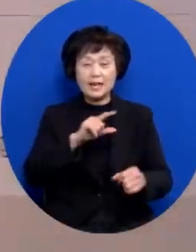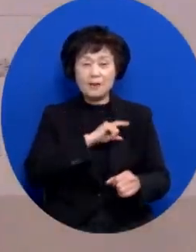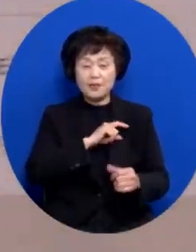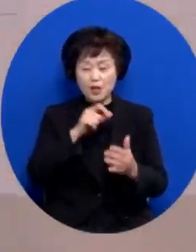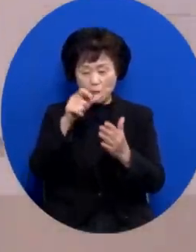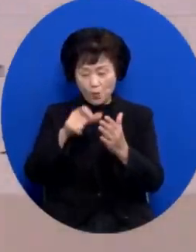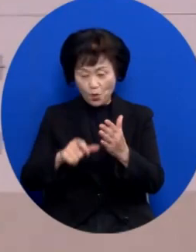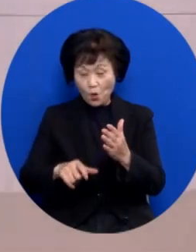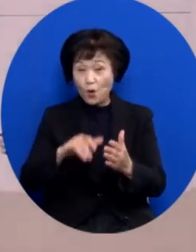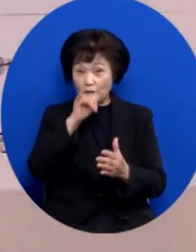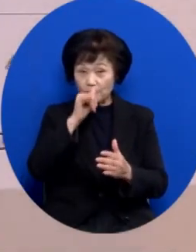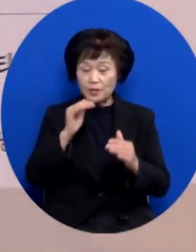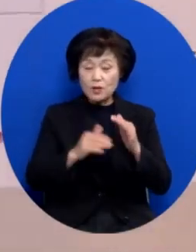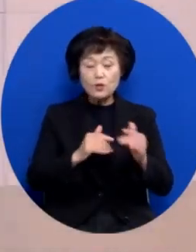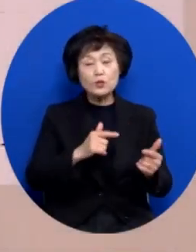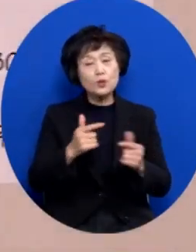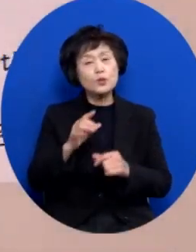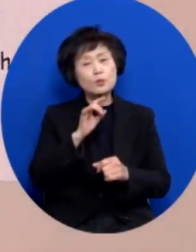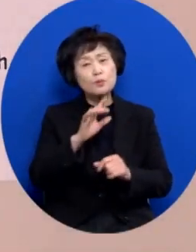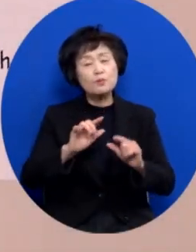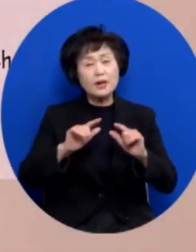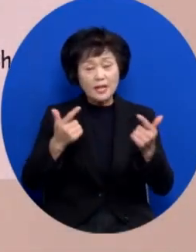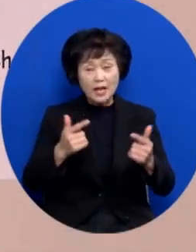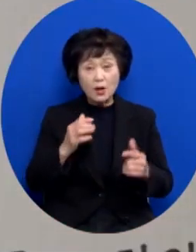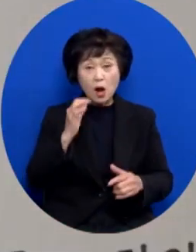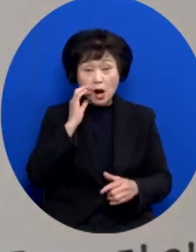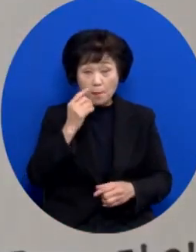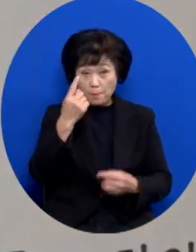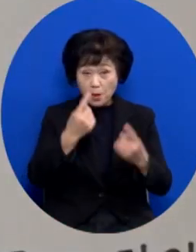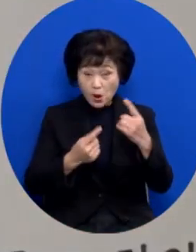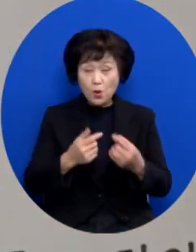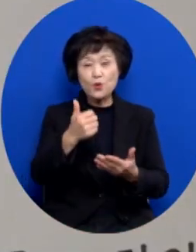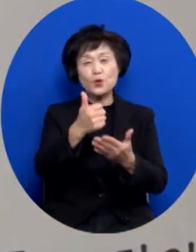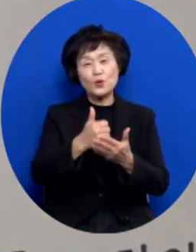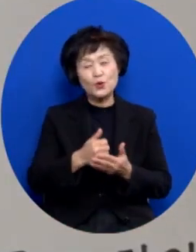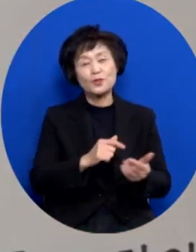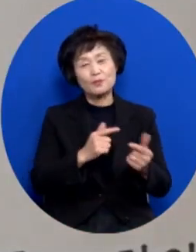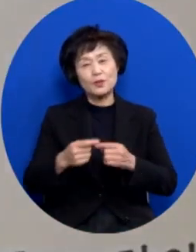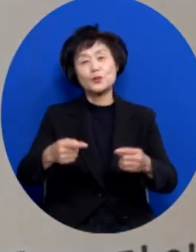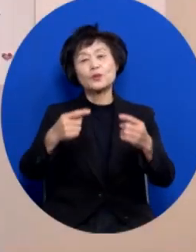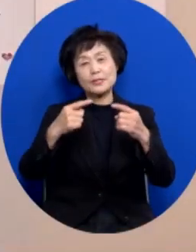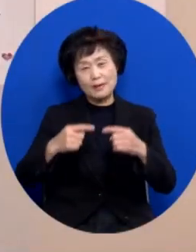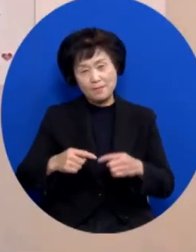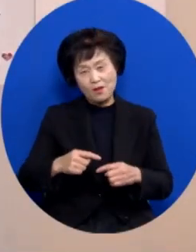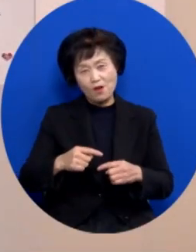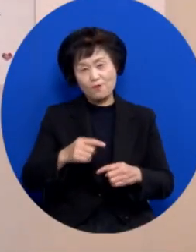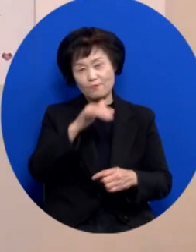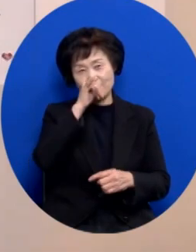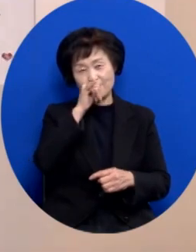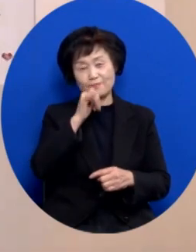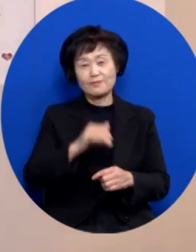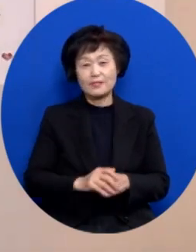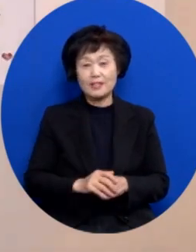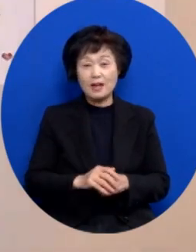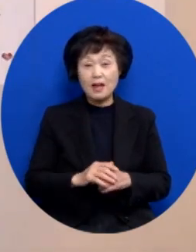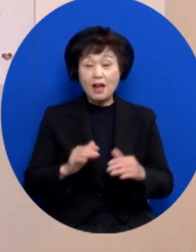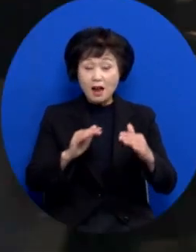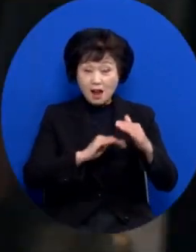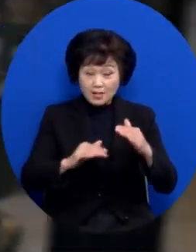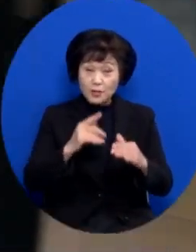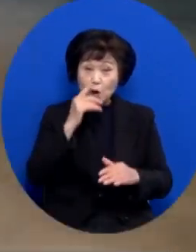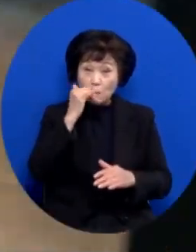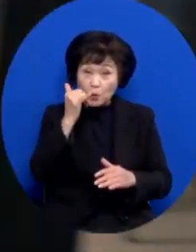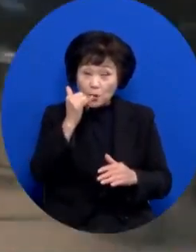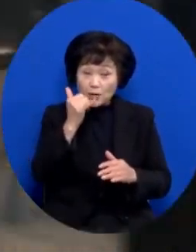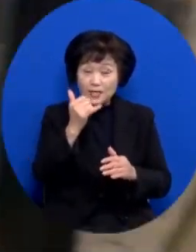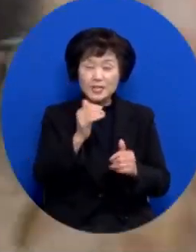특징은 성도들뿐만 아니라 카페의 일반 고객들도 함께 참여한다는 것입니다. 가정에서 부모님을 도와 모은